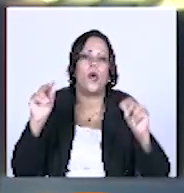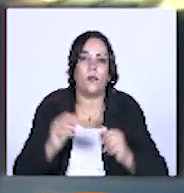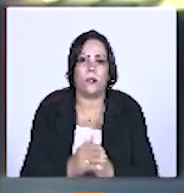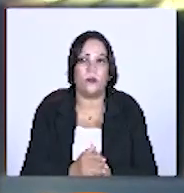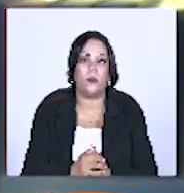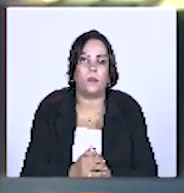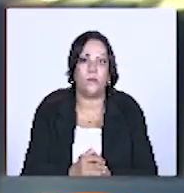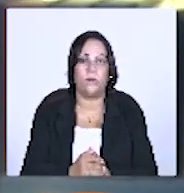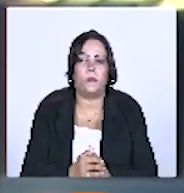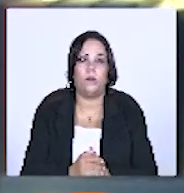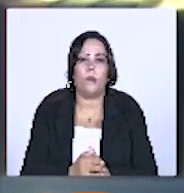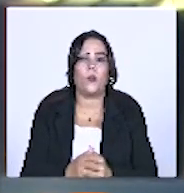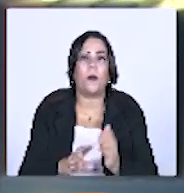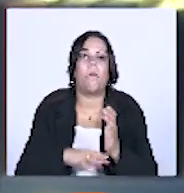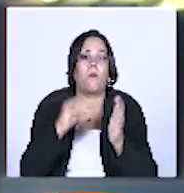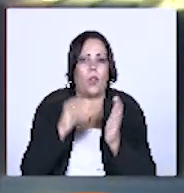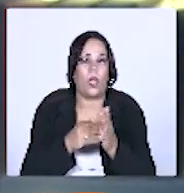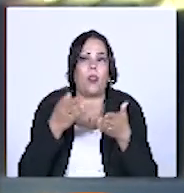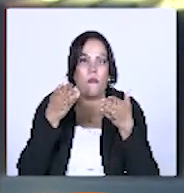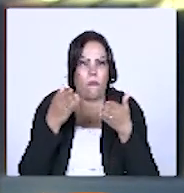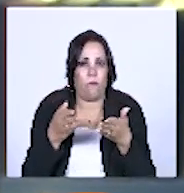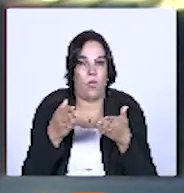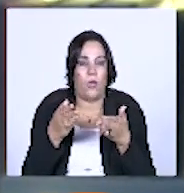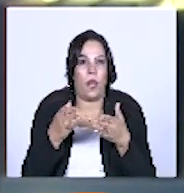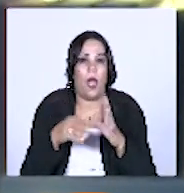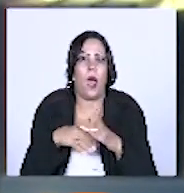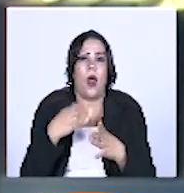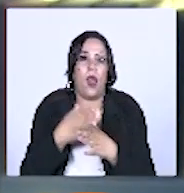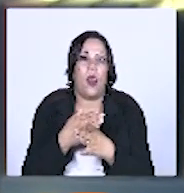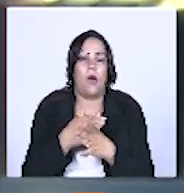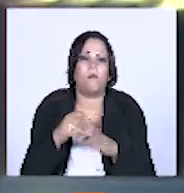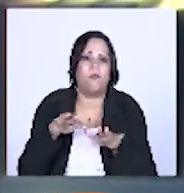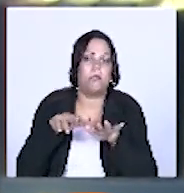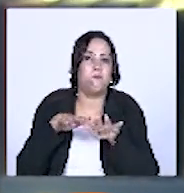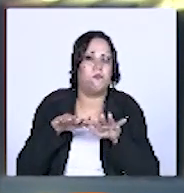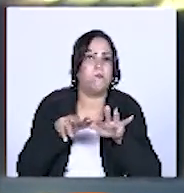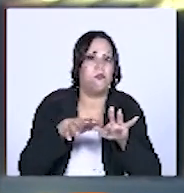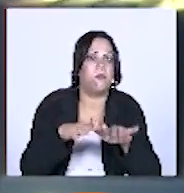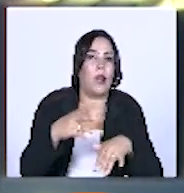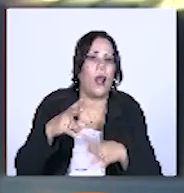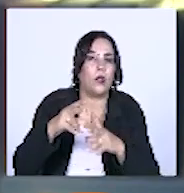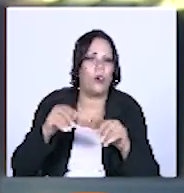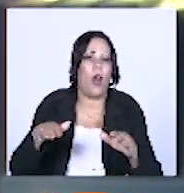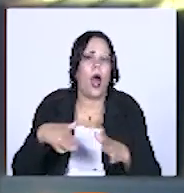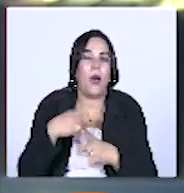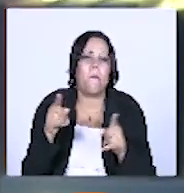لبنان وبدات في عمليه غزو بري محدود